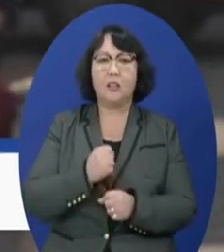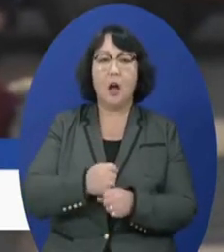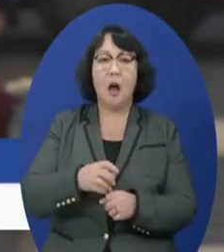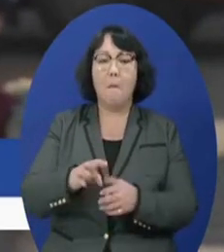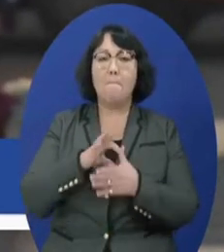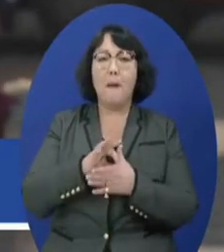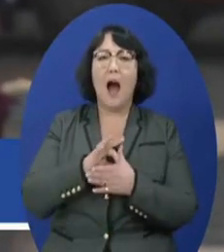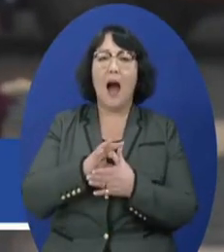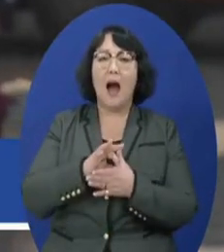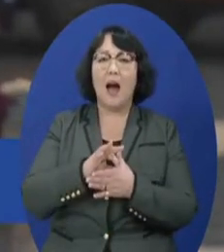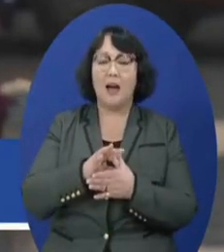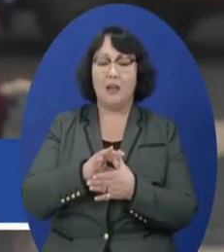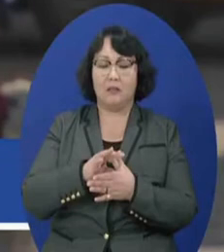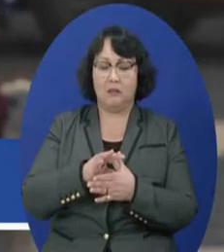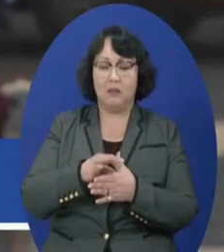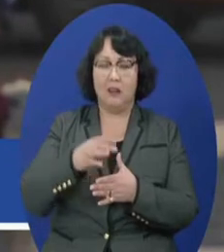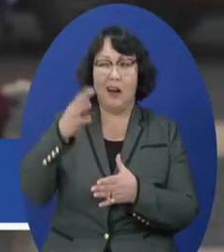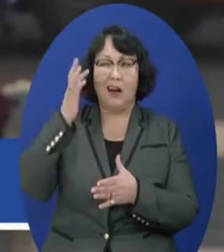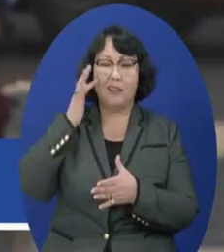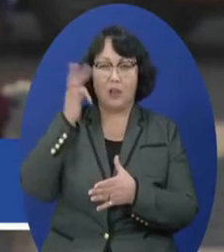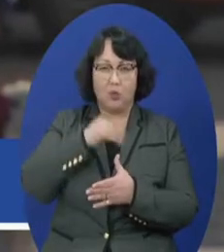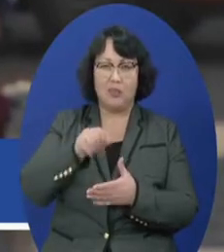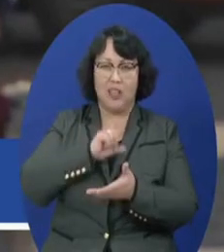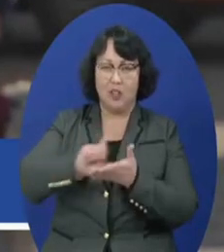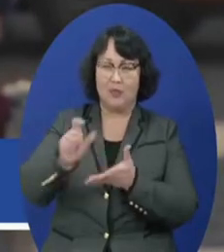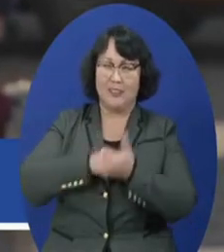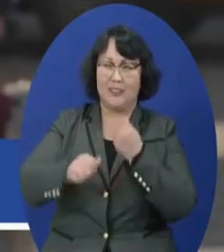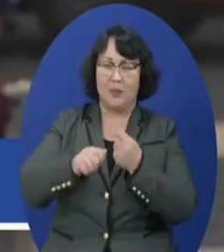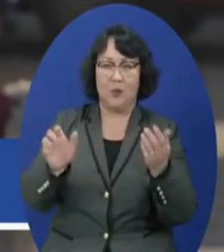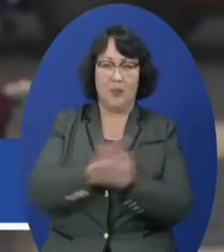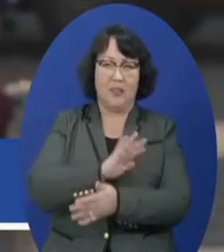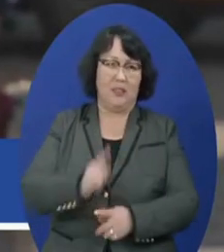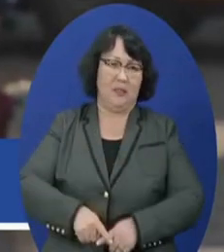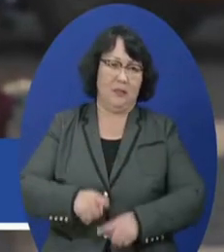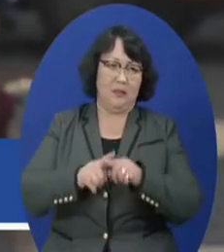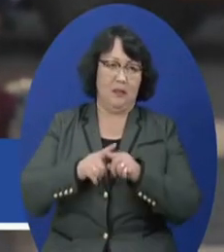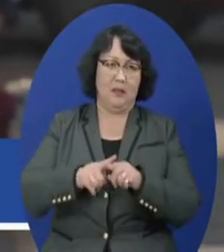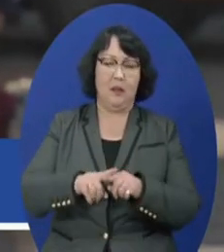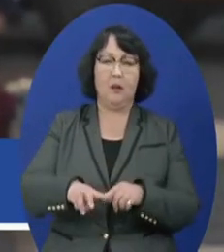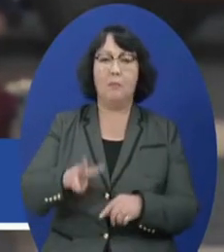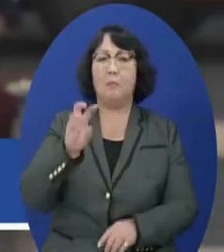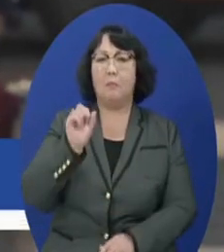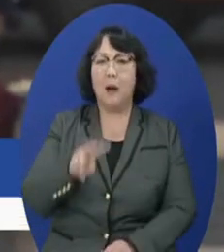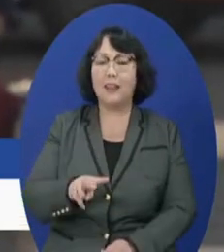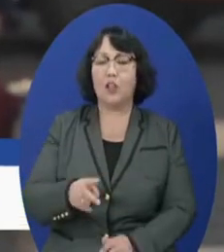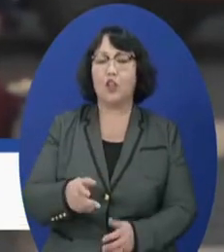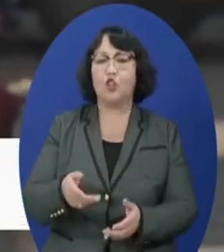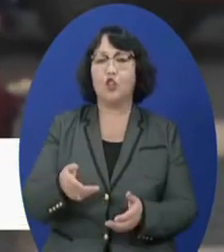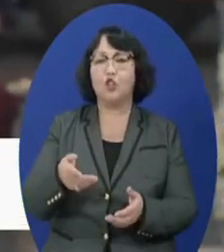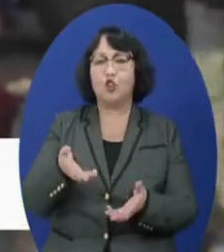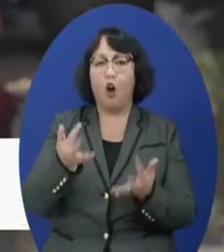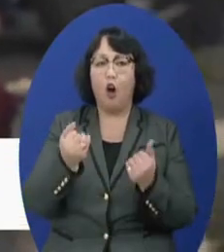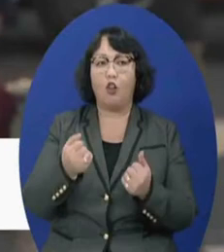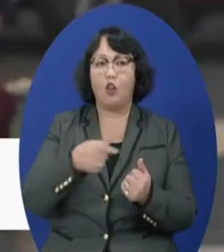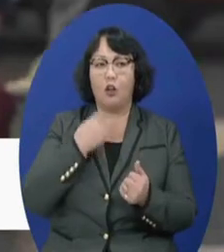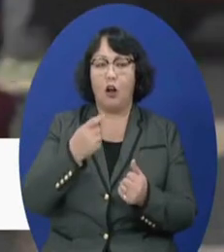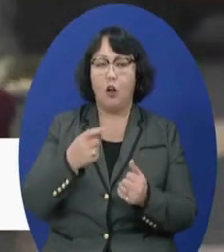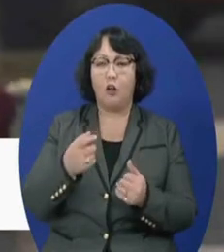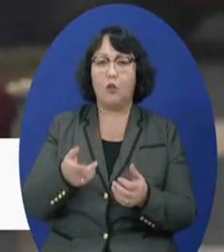экспортыг нэмэгдүүлэх, малын тоо толгойг тодорхой хэмжээнд барих зорилго байгаа юм. Яагаад гэхээр малчид өнөөдөр бол